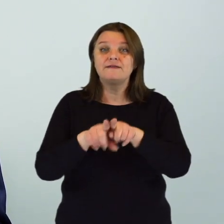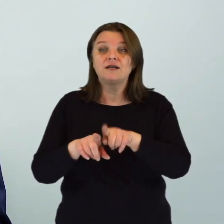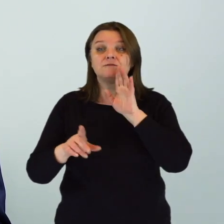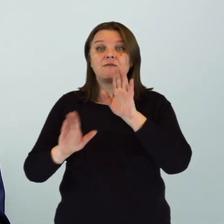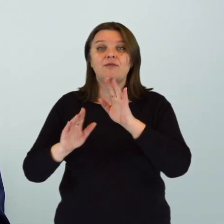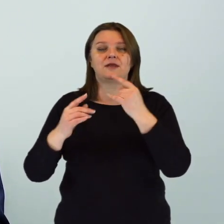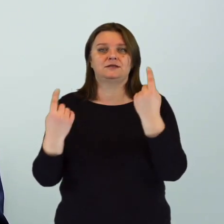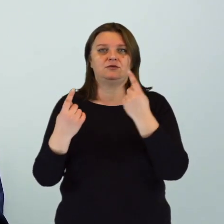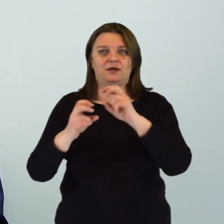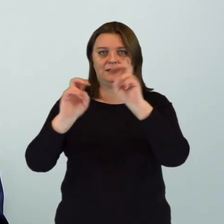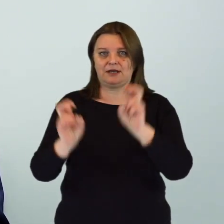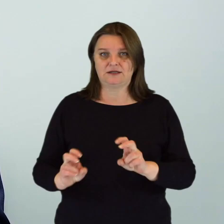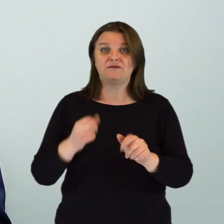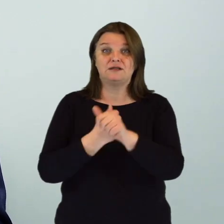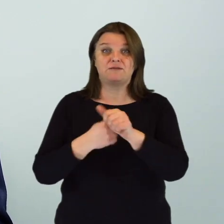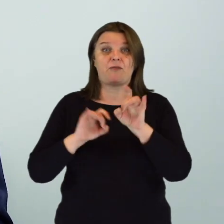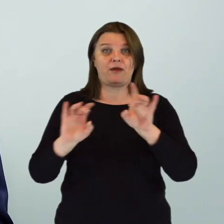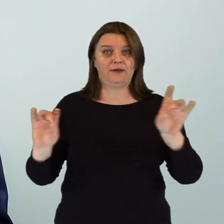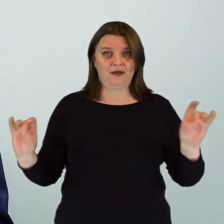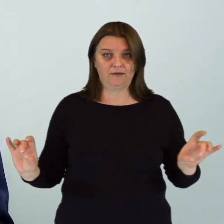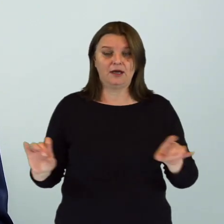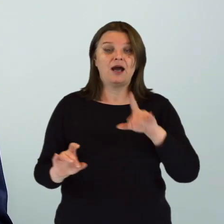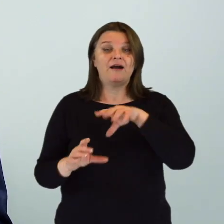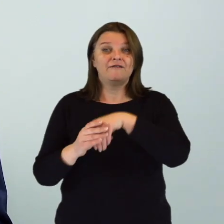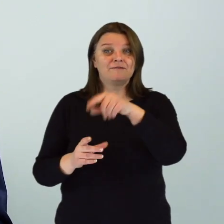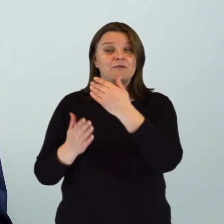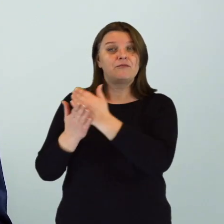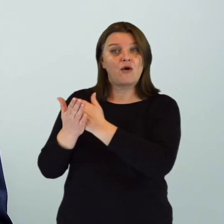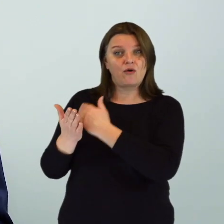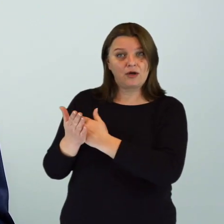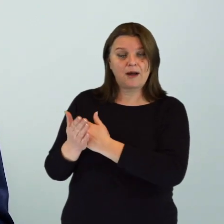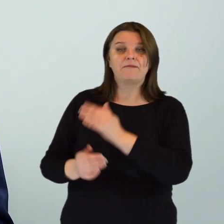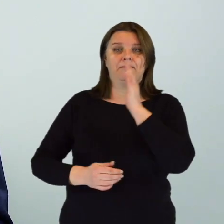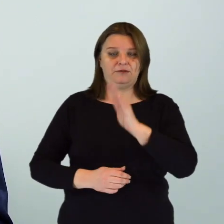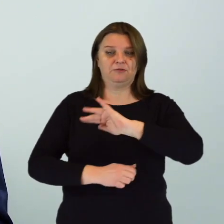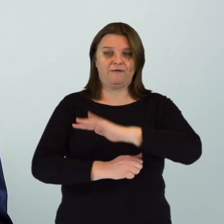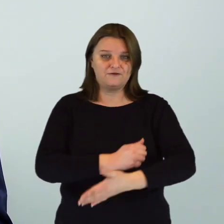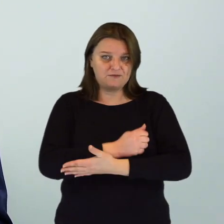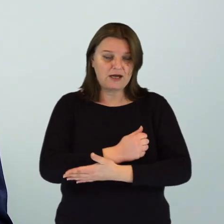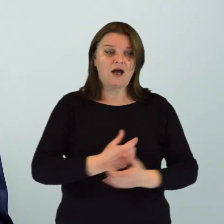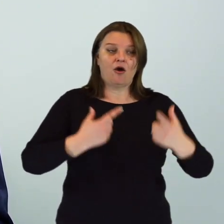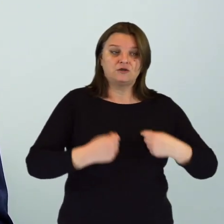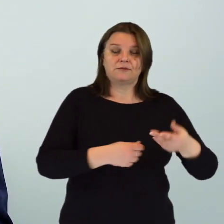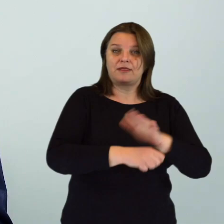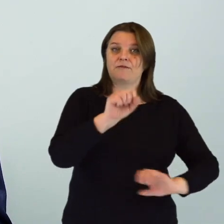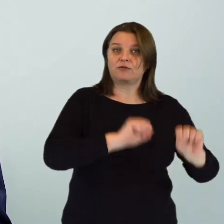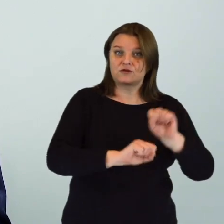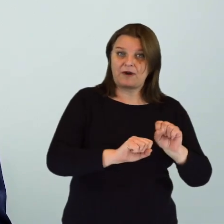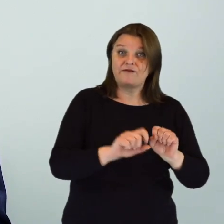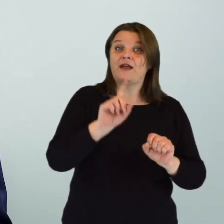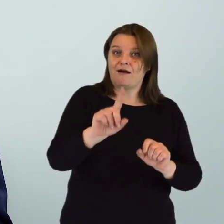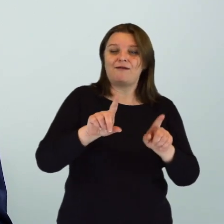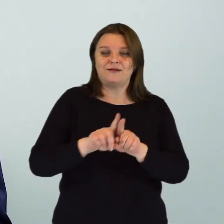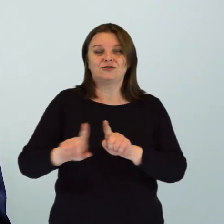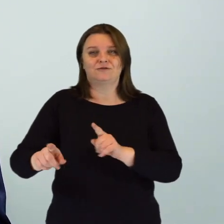także na sytuację kryzysową związaną z epidemią. W ramach tego programu będziemy wspierać osoby